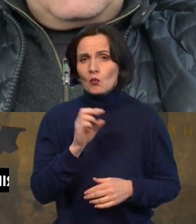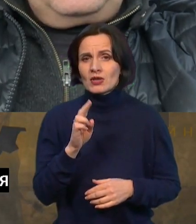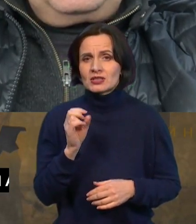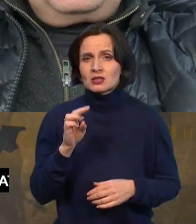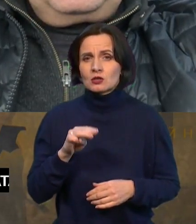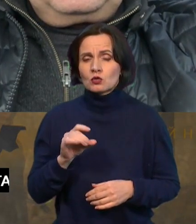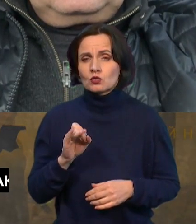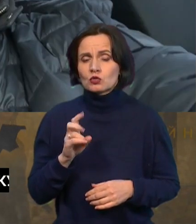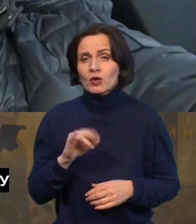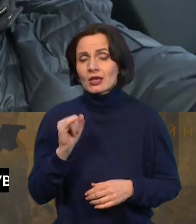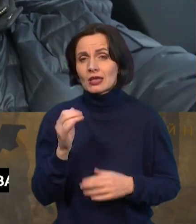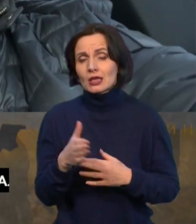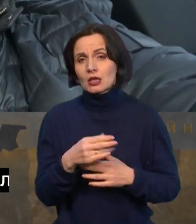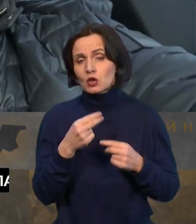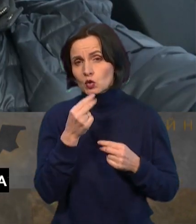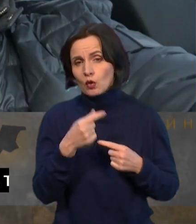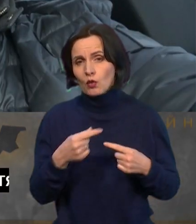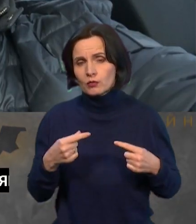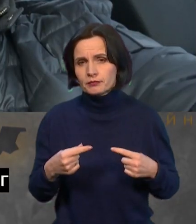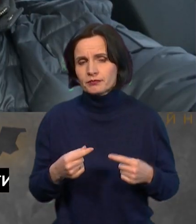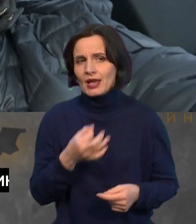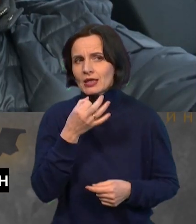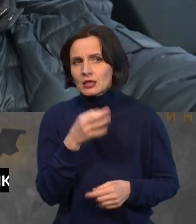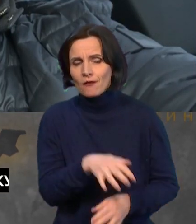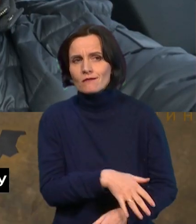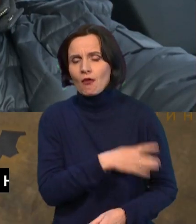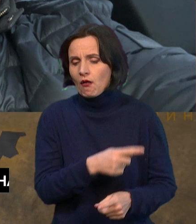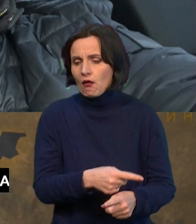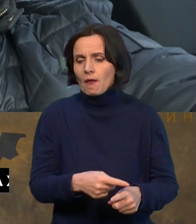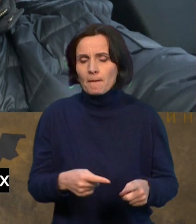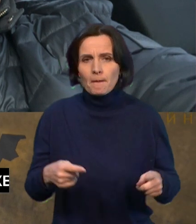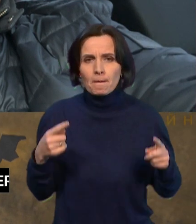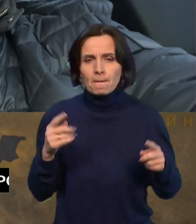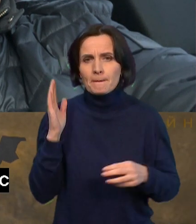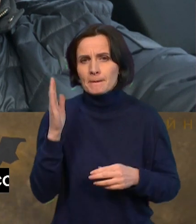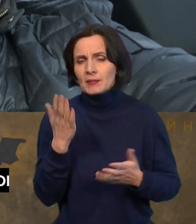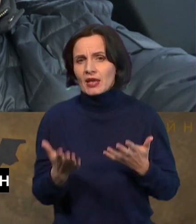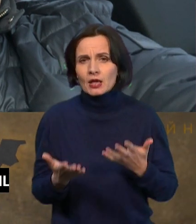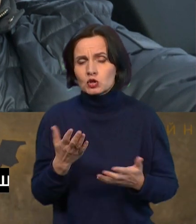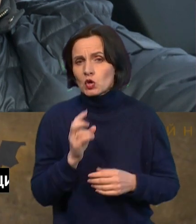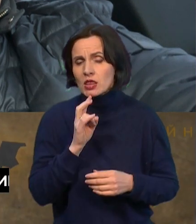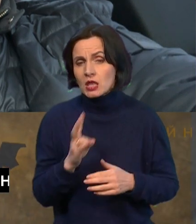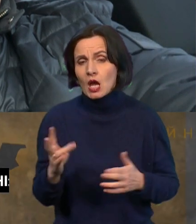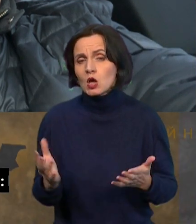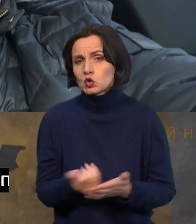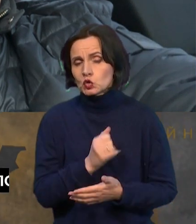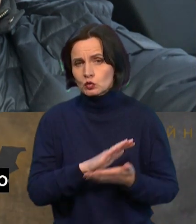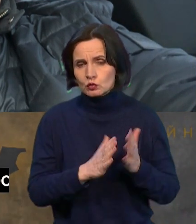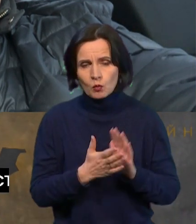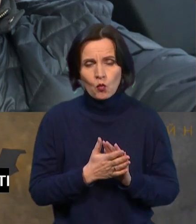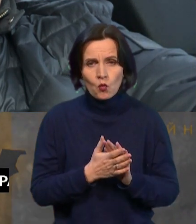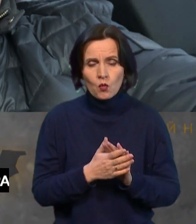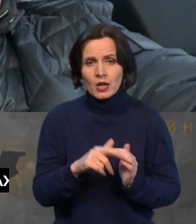рибопродукти. Пане Олеже, а в довготривалій перспективі, якщо не буде досягнуто домовленостей